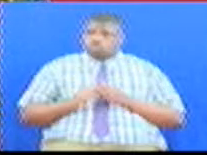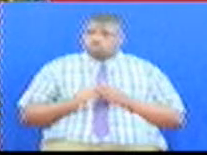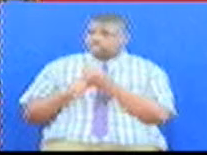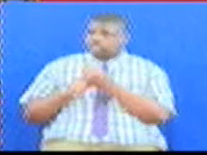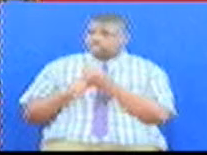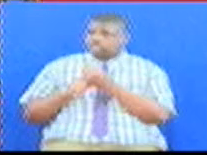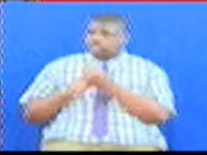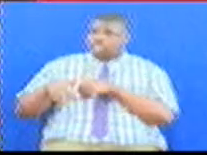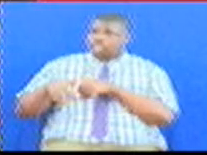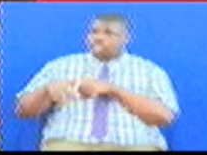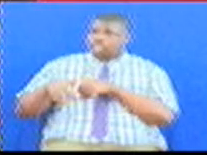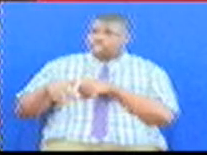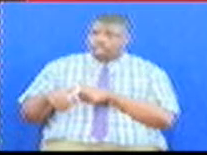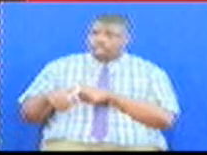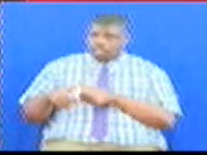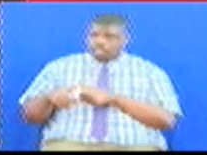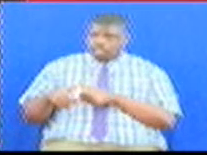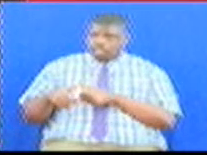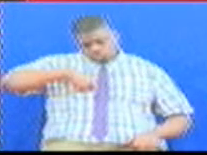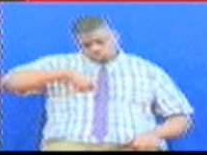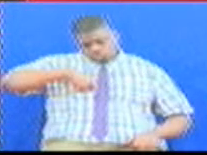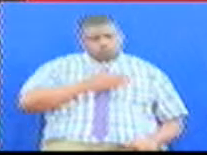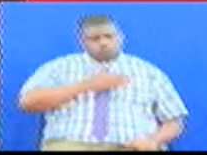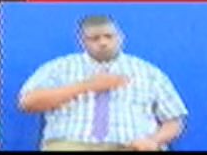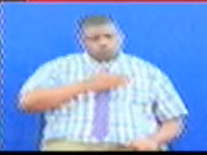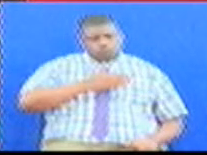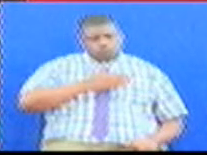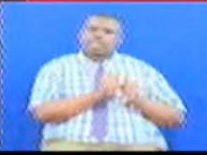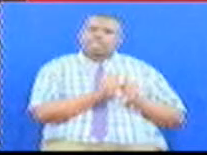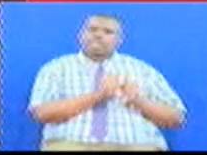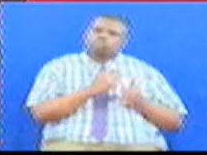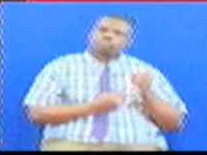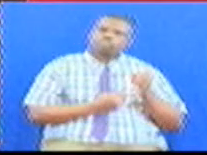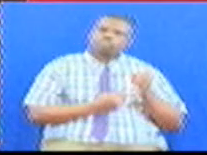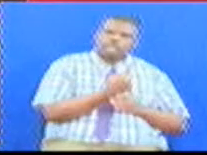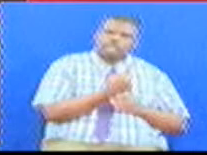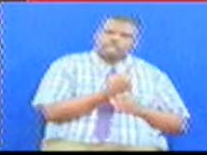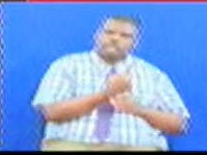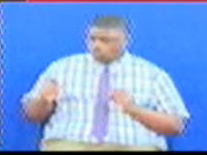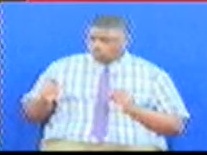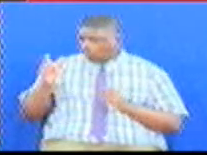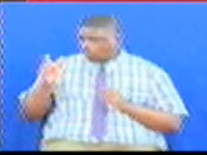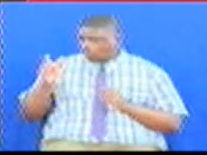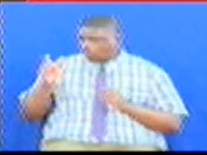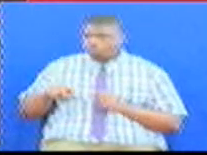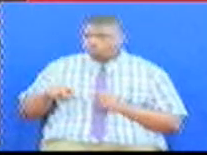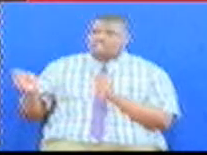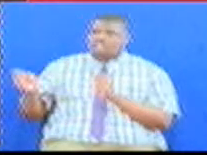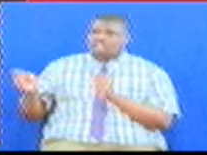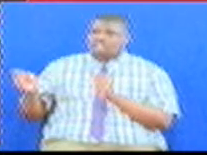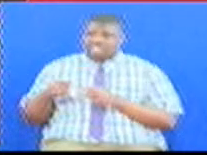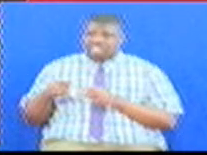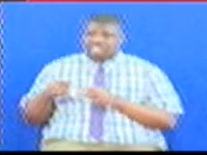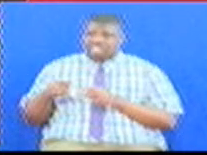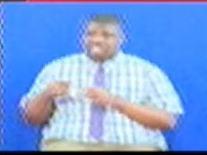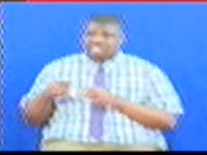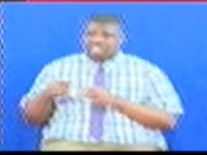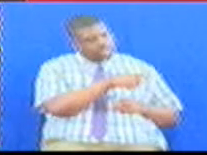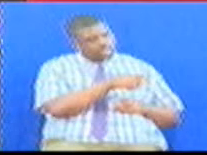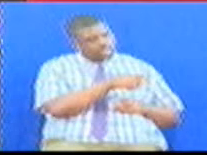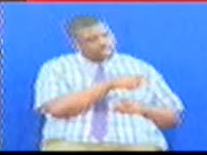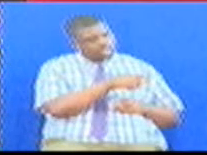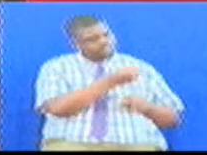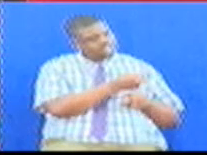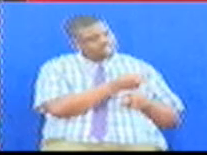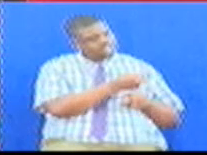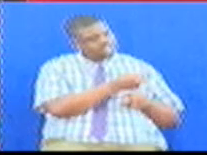154, sote tunajua matatizo yaliyokuwa yakitokea baina ya wafugaji na watendaji wa wanyama pori, na kwamba hapa